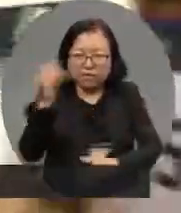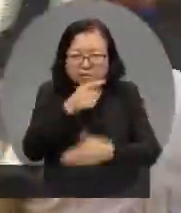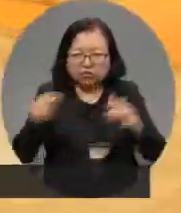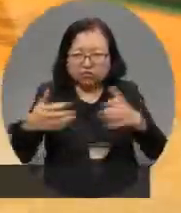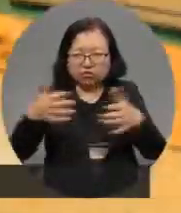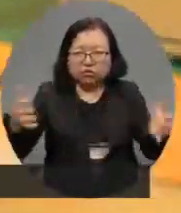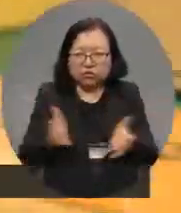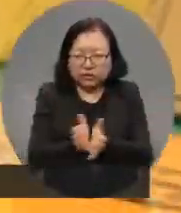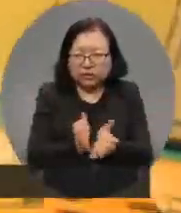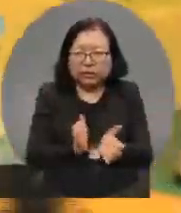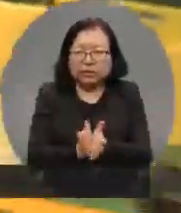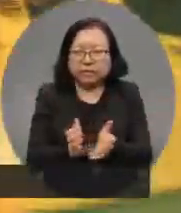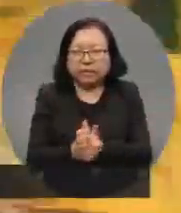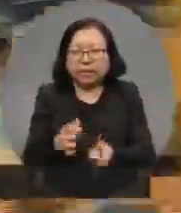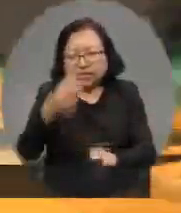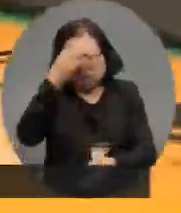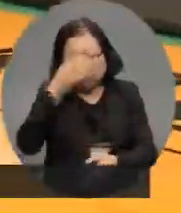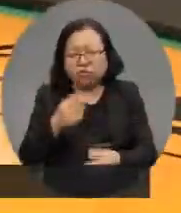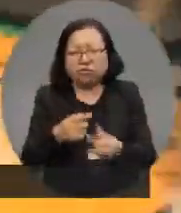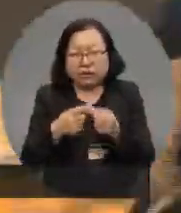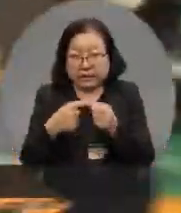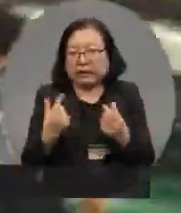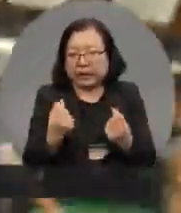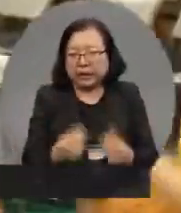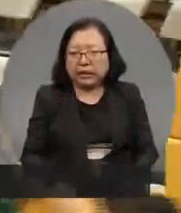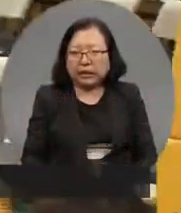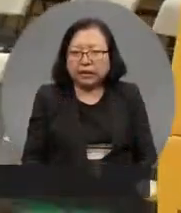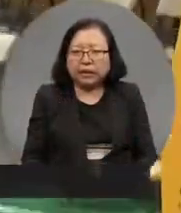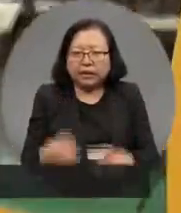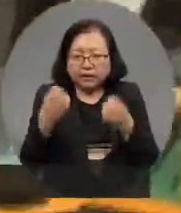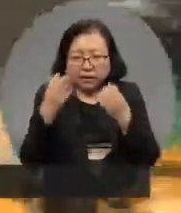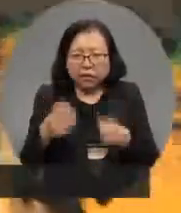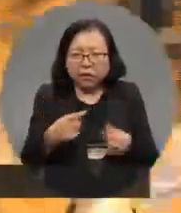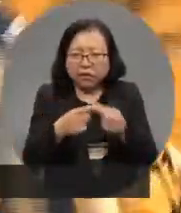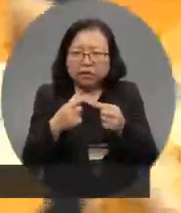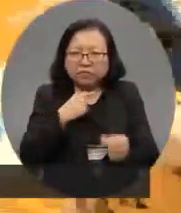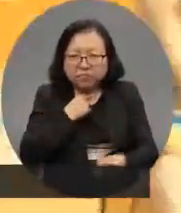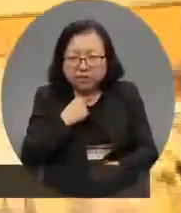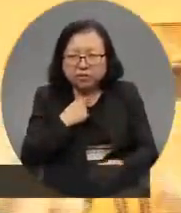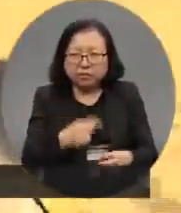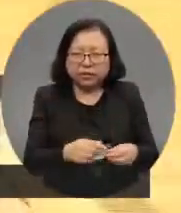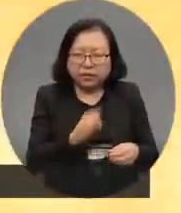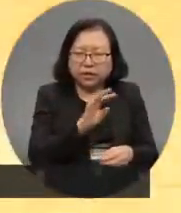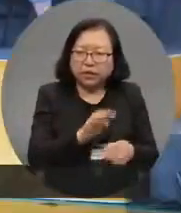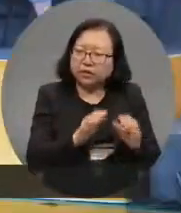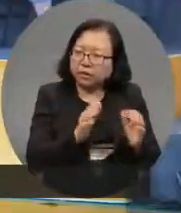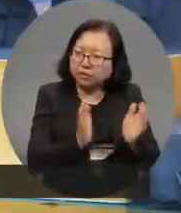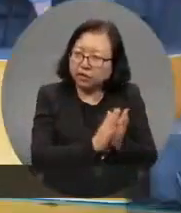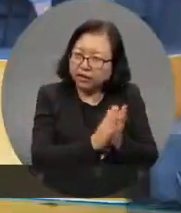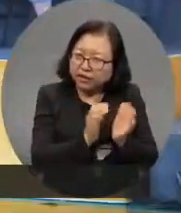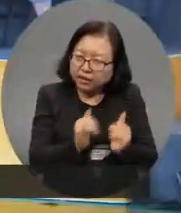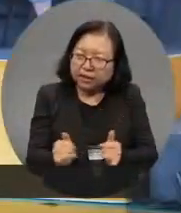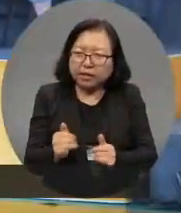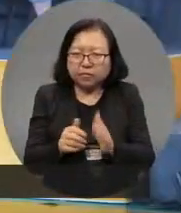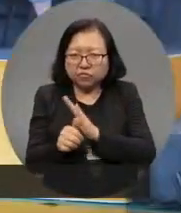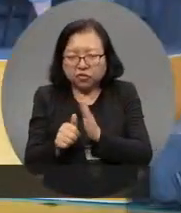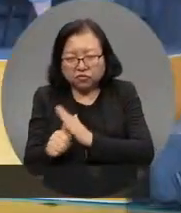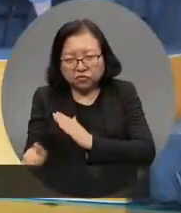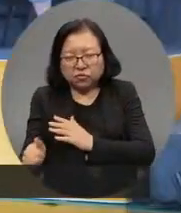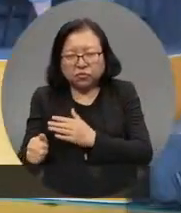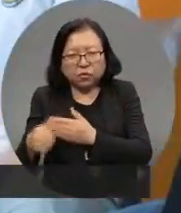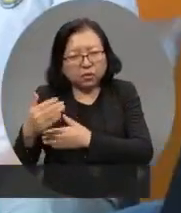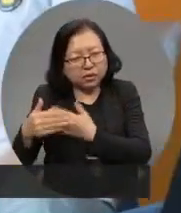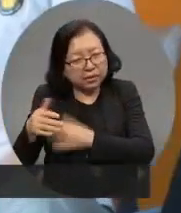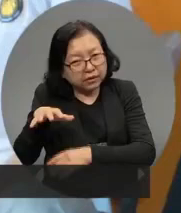정상으로 올라섰습니다. 새 시즌 우승 후보를 예상하는 팬과 선수, 미디어 투표에서 KB는 3개 부문에서